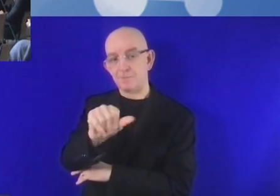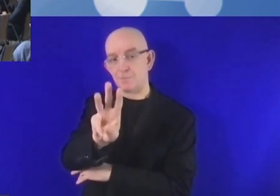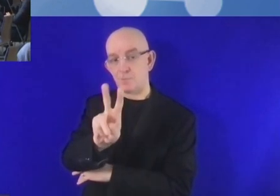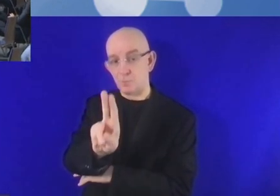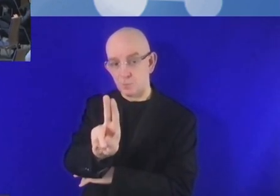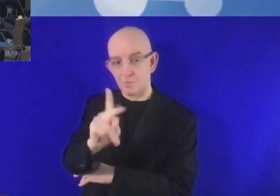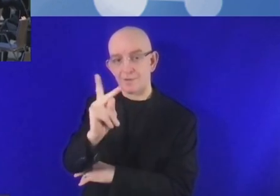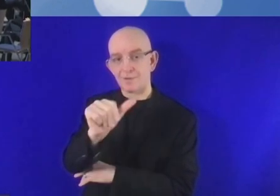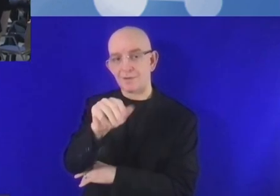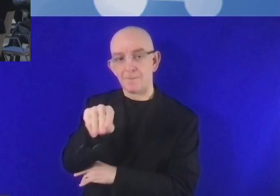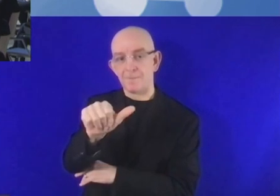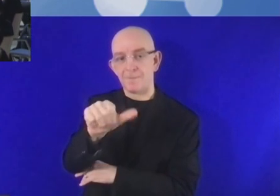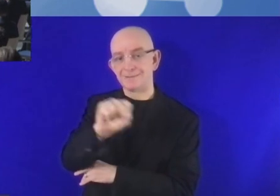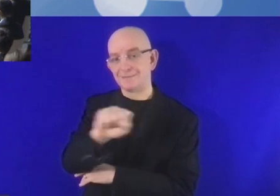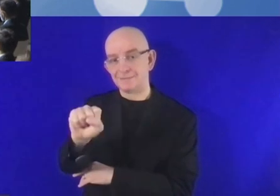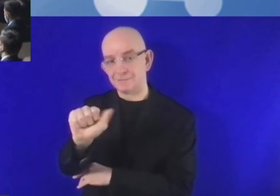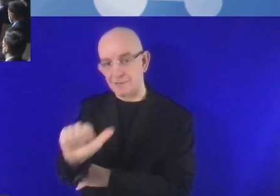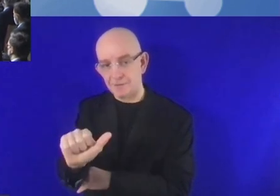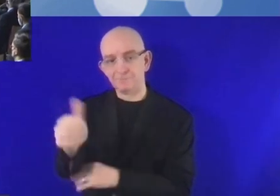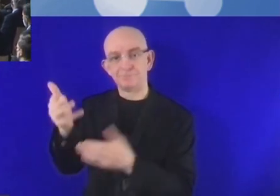Witamy. Oddaję pani głos.